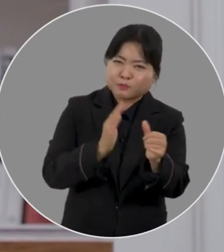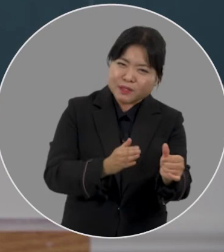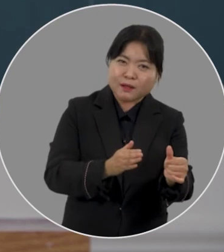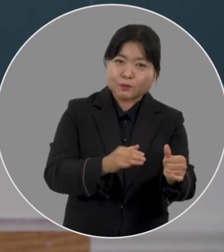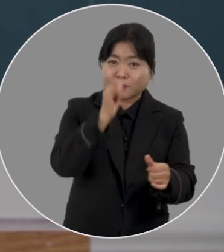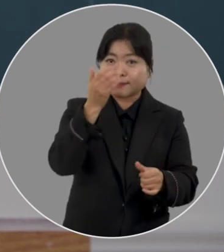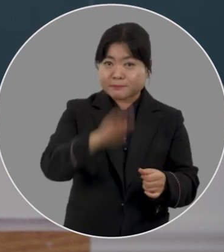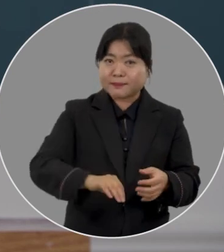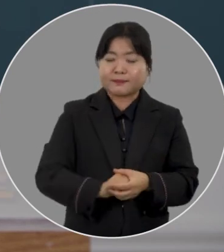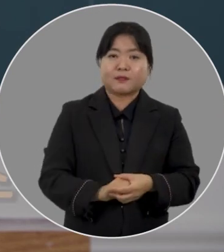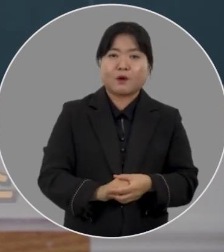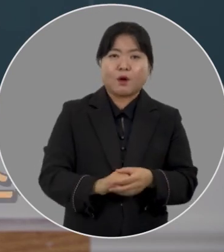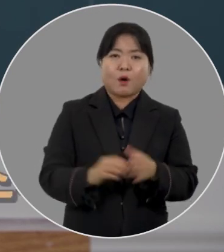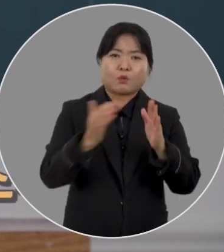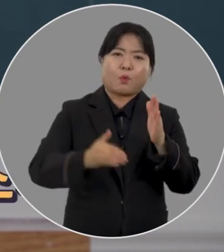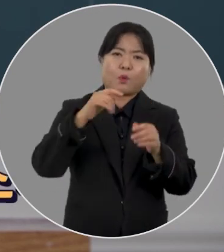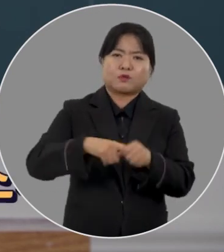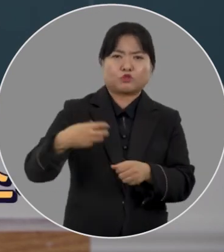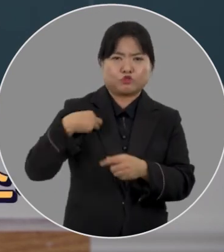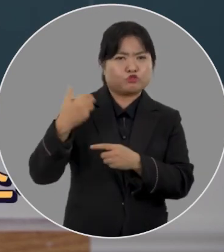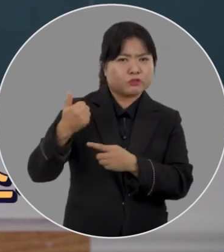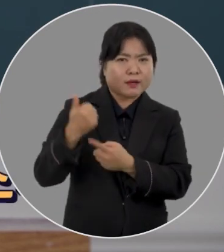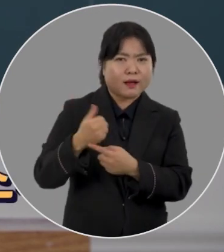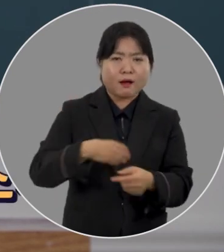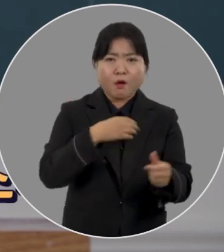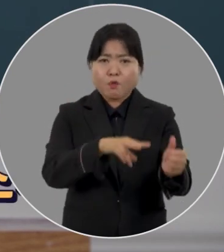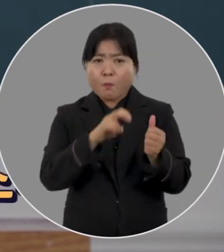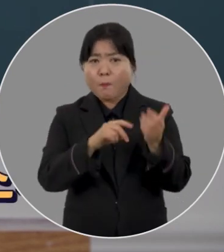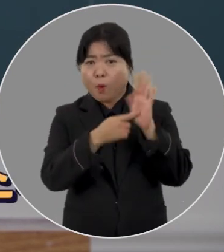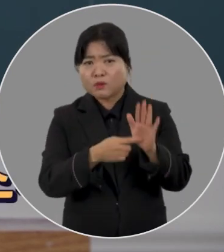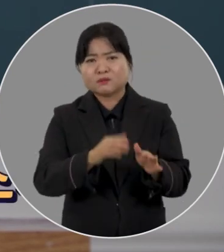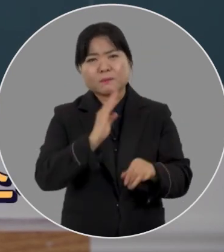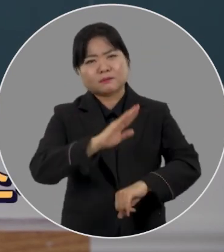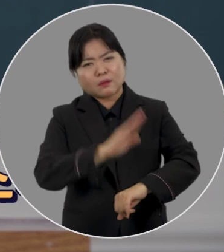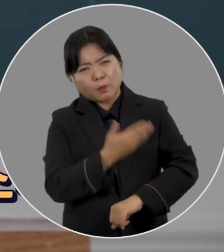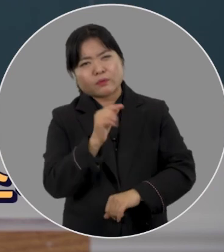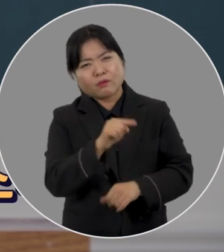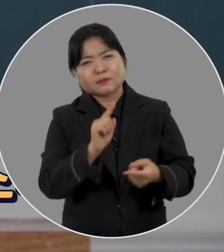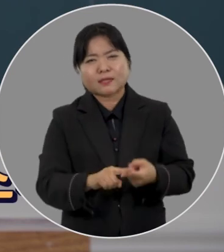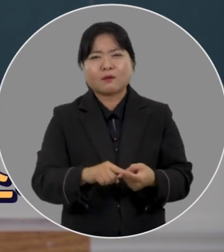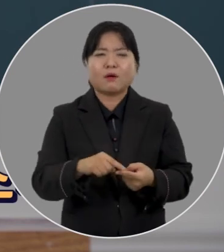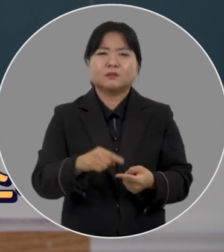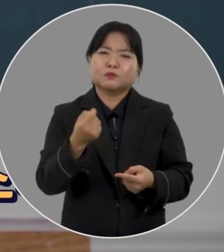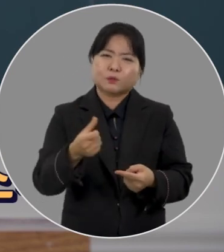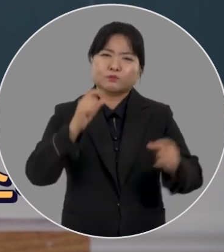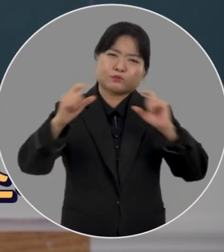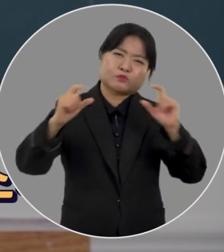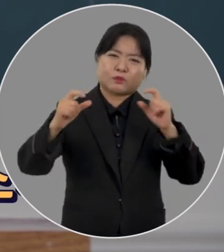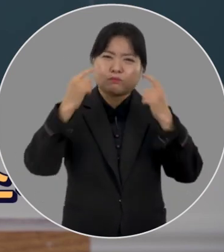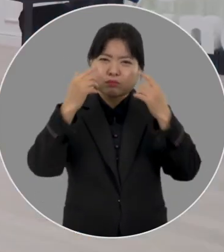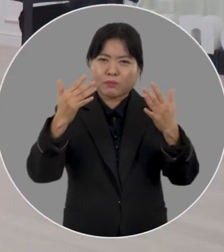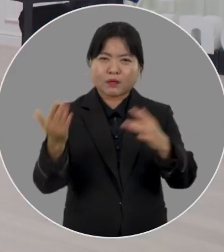있지만, 공적인 주체가 혐오 표현은 정말 잘못된 것이다라는 목소리를 좀 분명하게